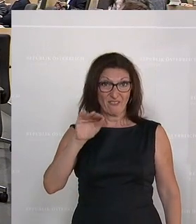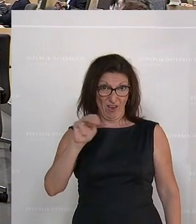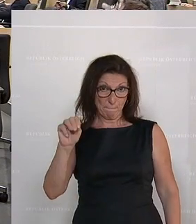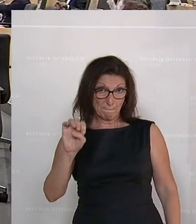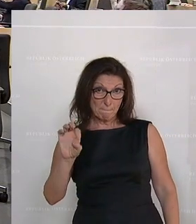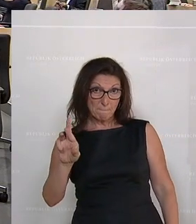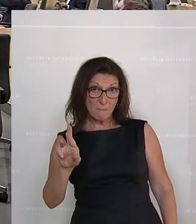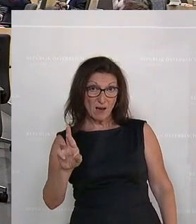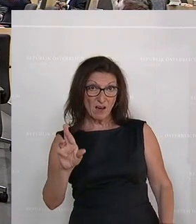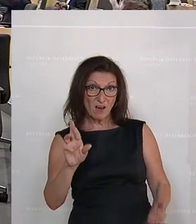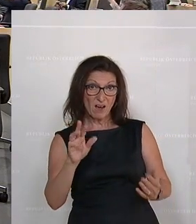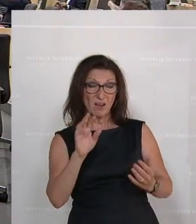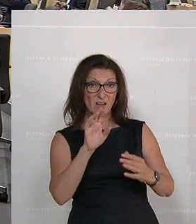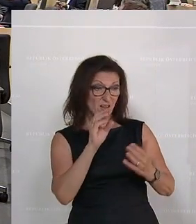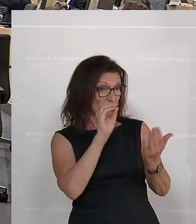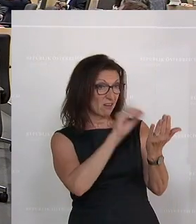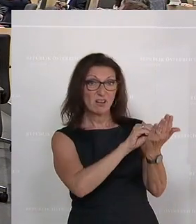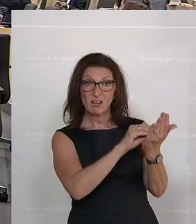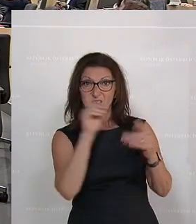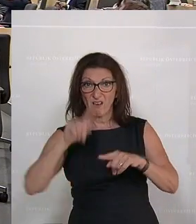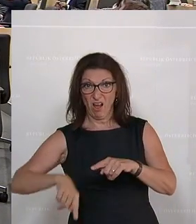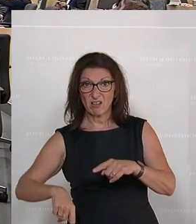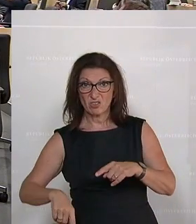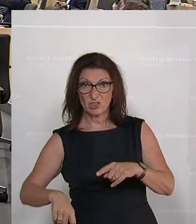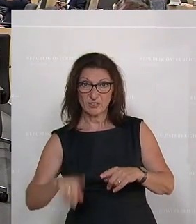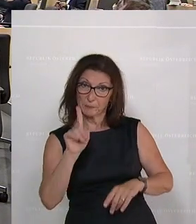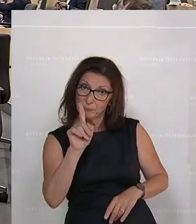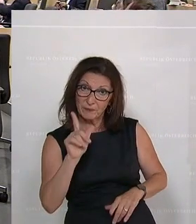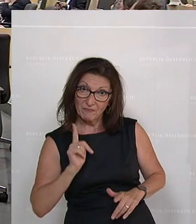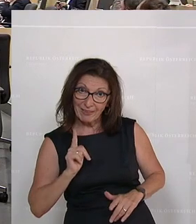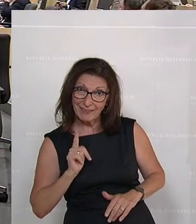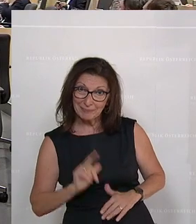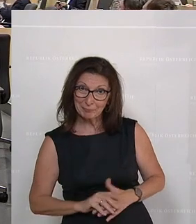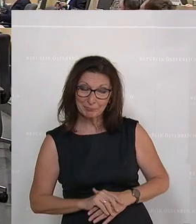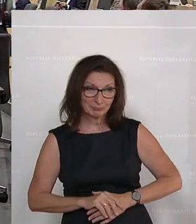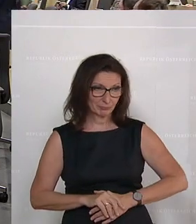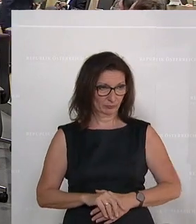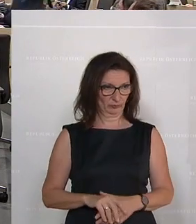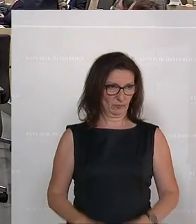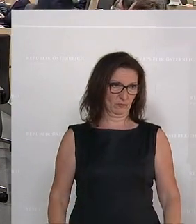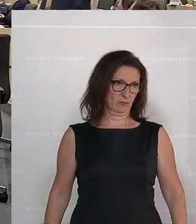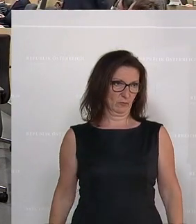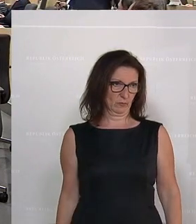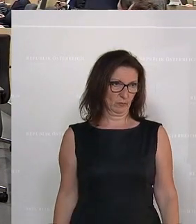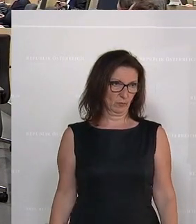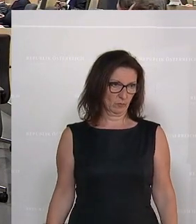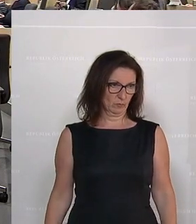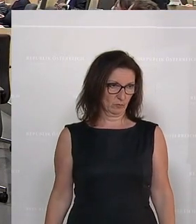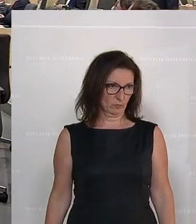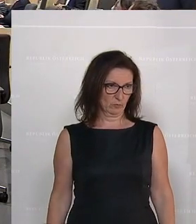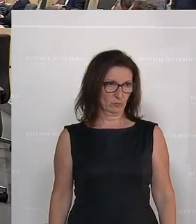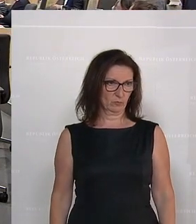der abgeordnete rainer wimmer ist am wort er wurde vorhin ja kurz vor 15 uhr unterbrochen und darf noch seine rede fort